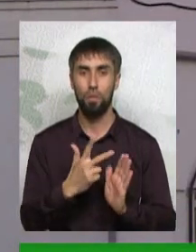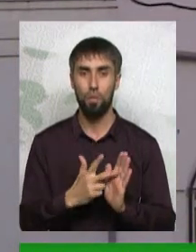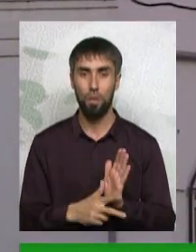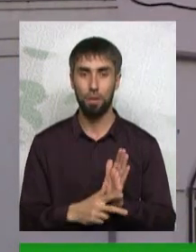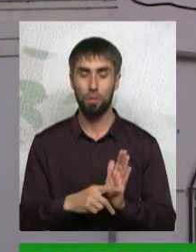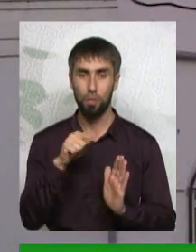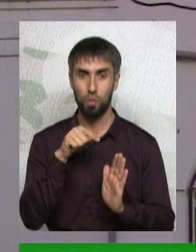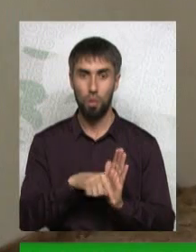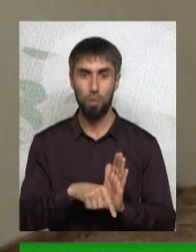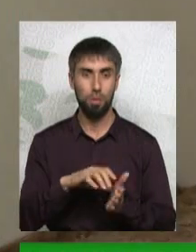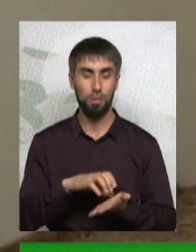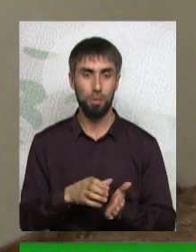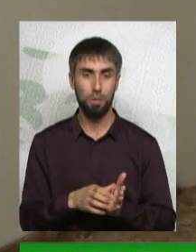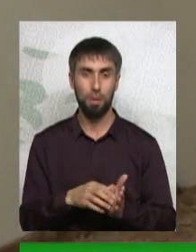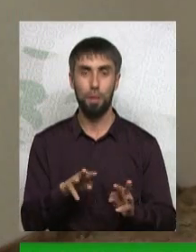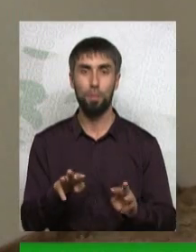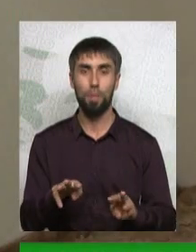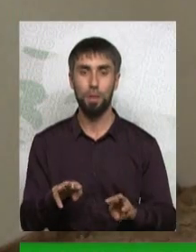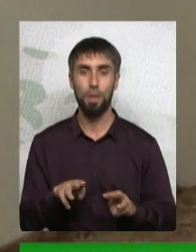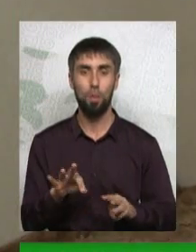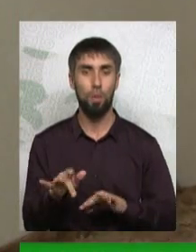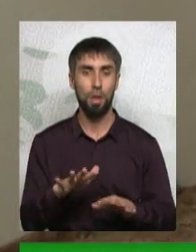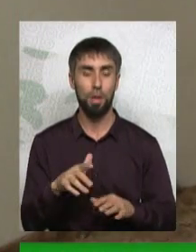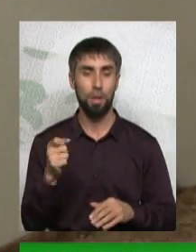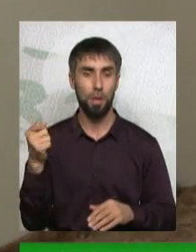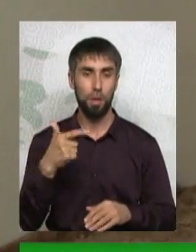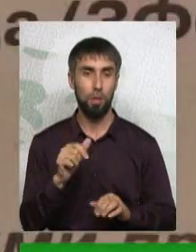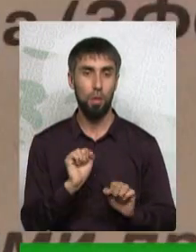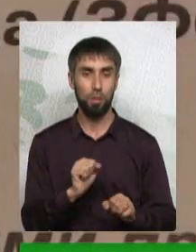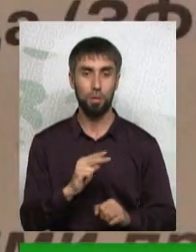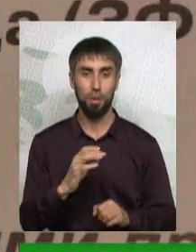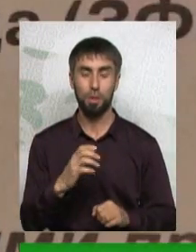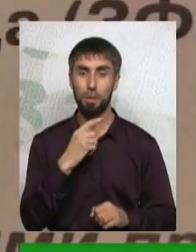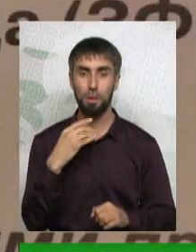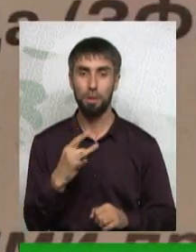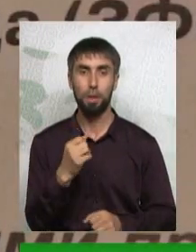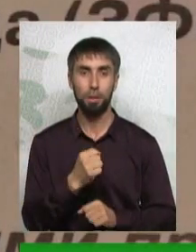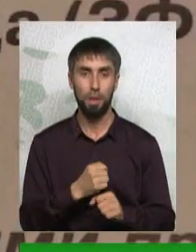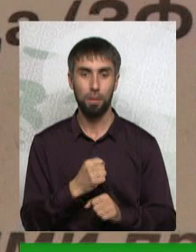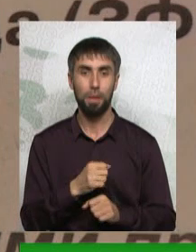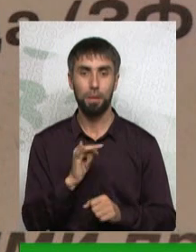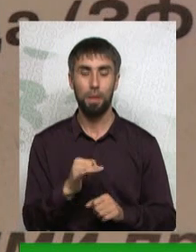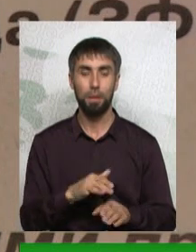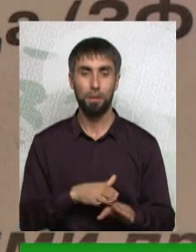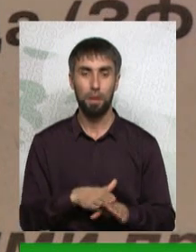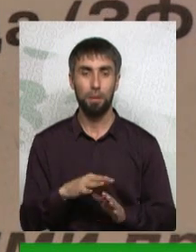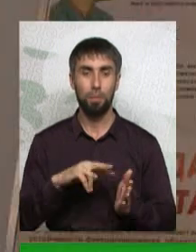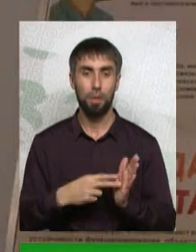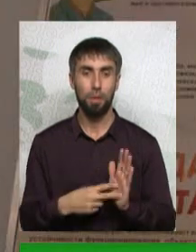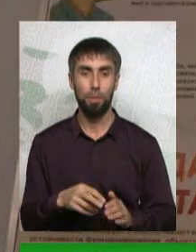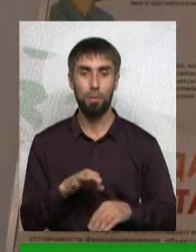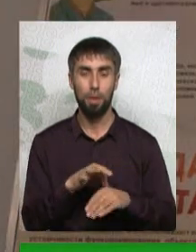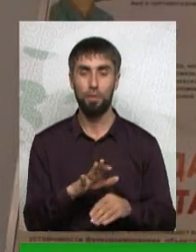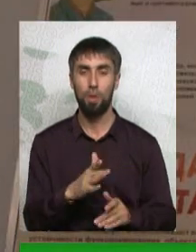380 заглубленных помещений. Министерство по делам гражданской обороны и ЧС Ингушетии разрабатывают и реализуют план